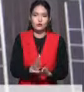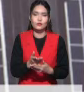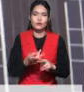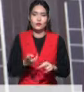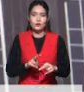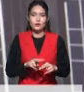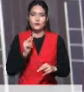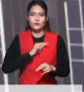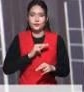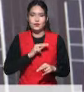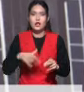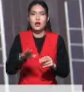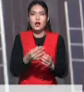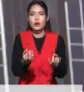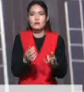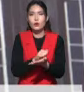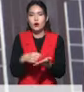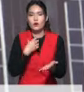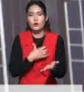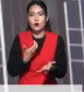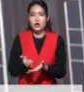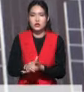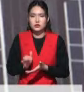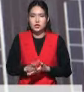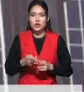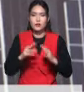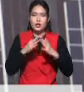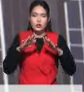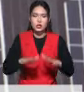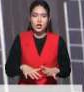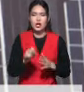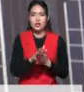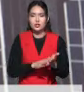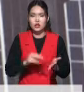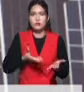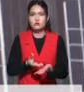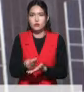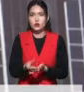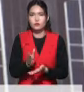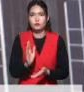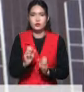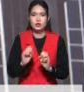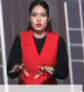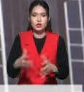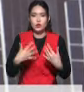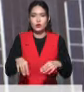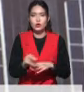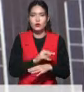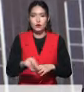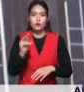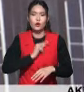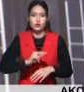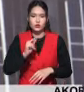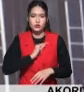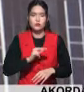келіскендері келісіп танысып, біз сол күні қаражаттарын тиісті өтемақыларын аударып беріп жатырмыз. Жөндеу жұмыстарын енді